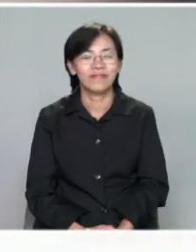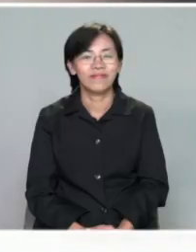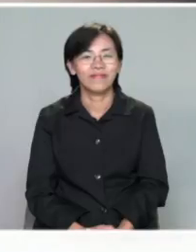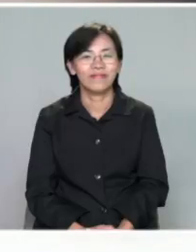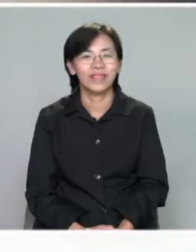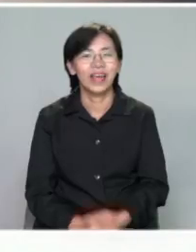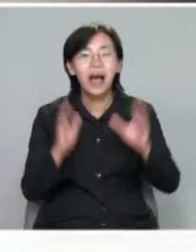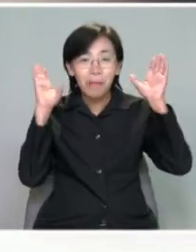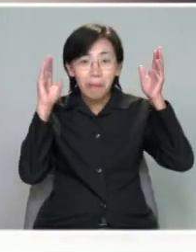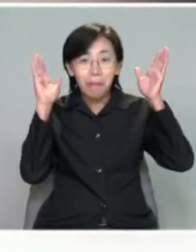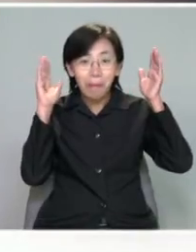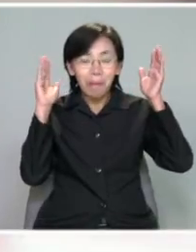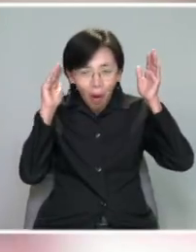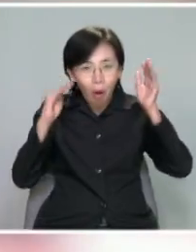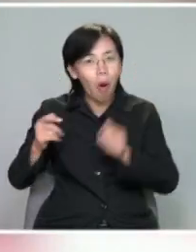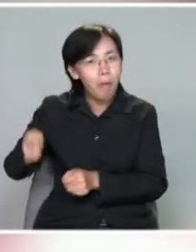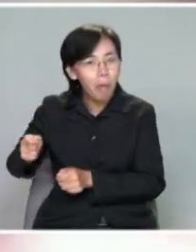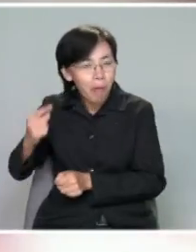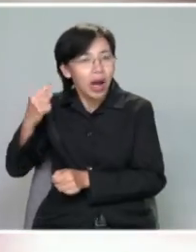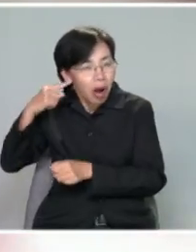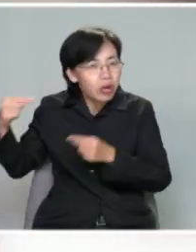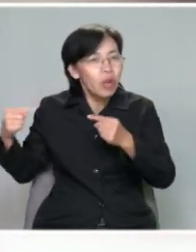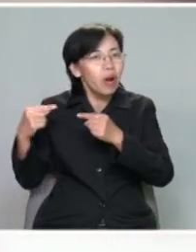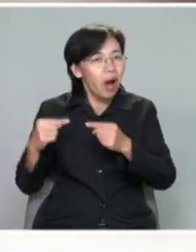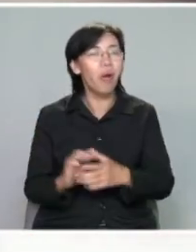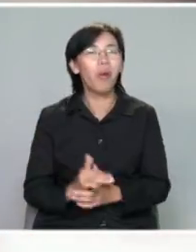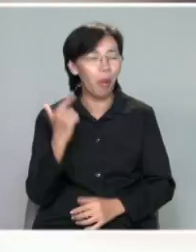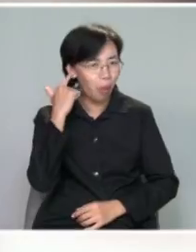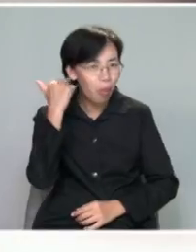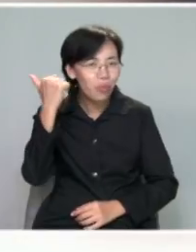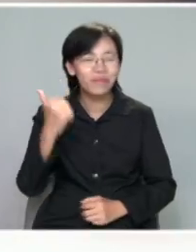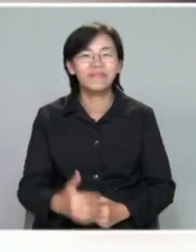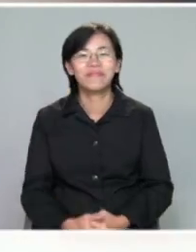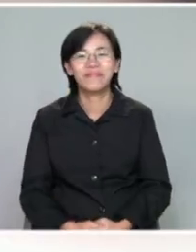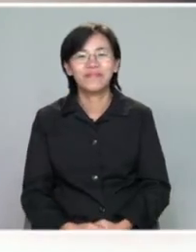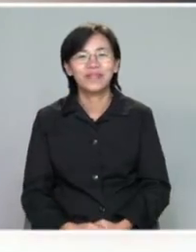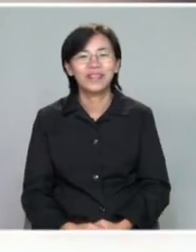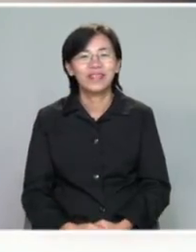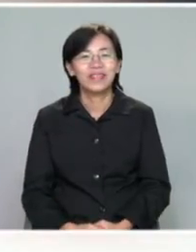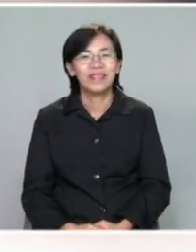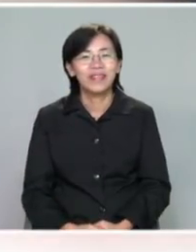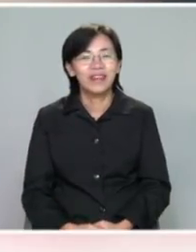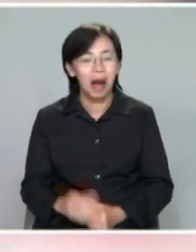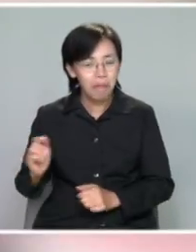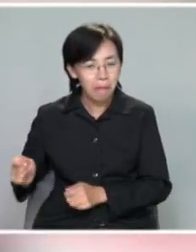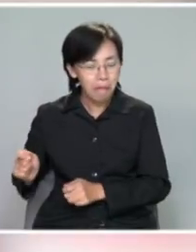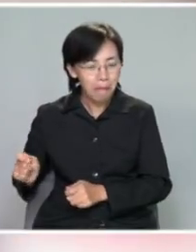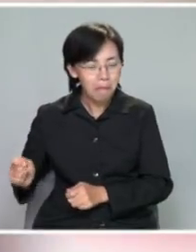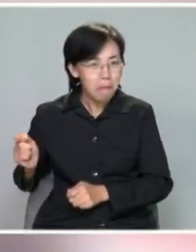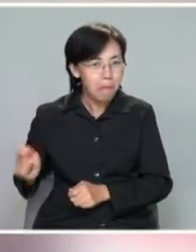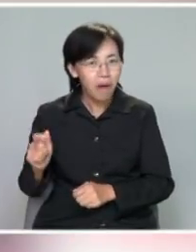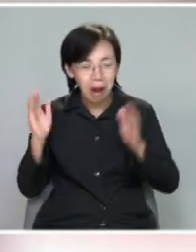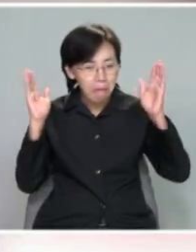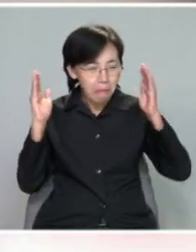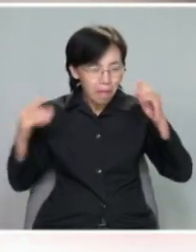กระดิกรัวๆขนาดเนี้ยเชื่อแล้วฮะว่าหูพี่ดีจริงหูทวนไปตามจังหวะเพลงเล